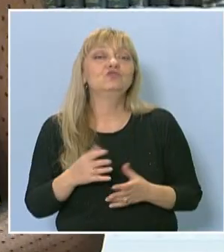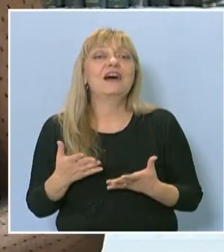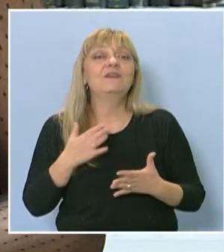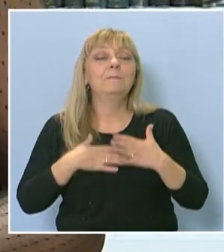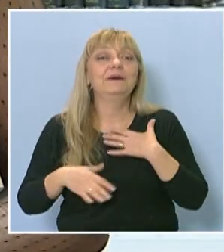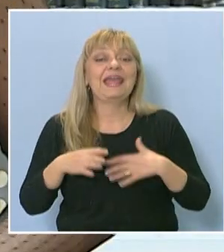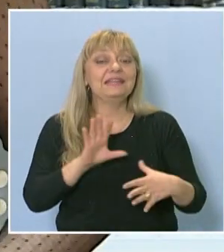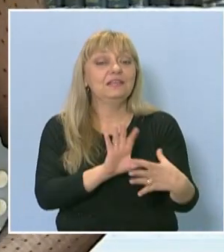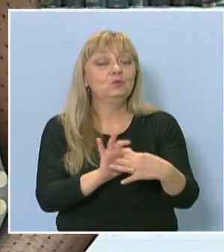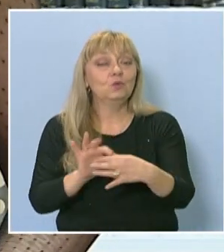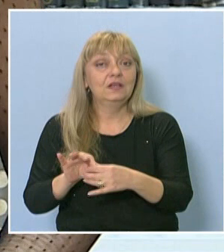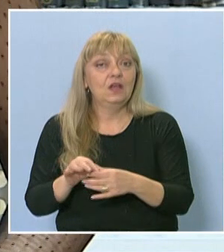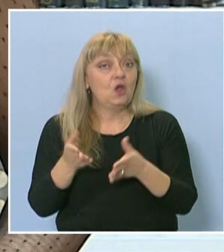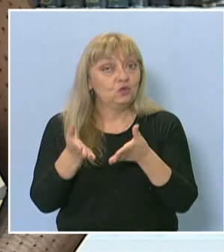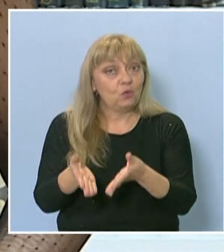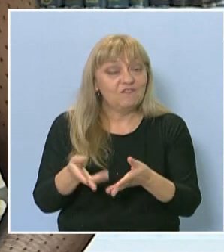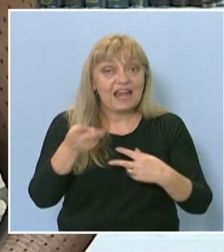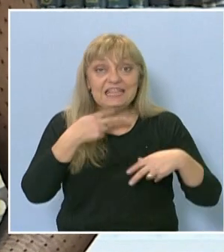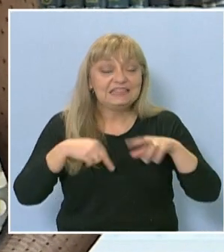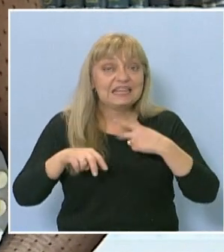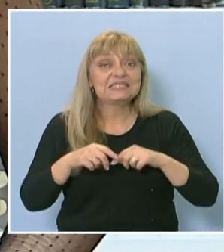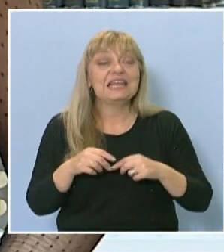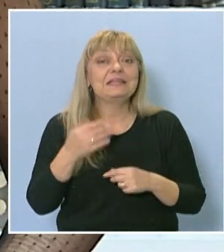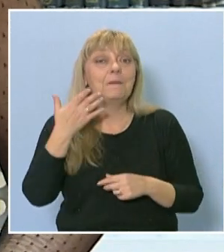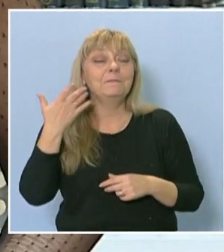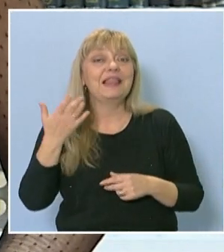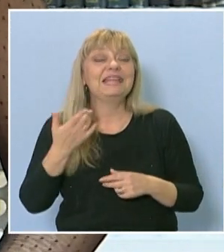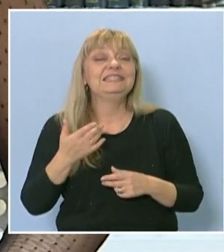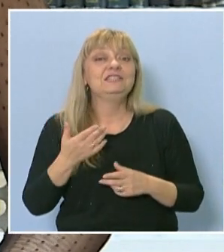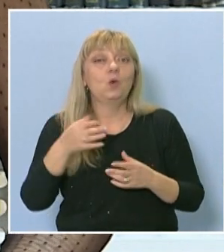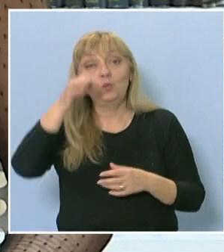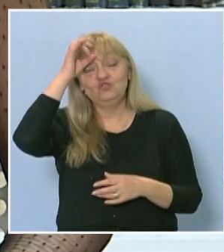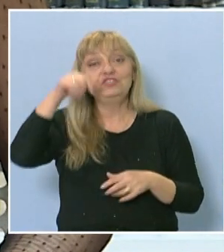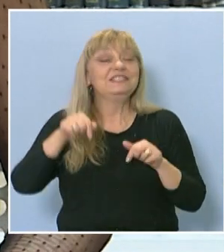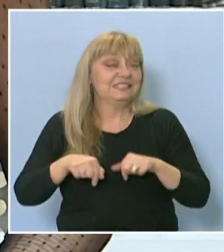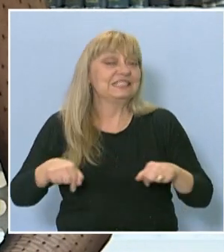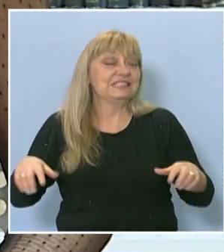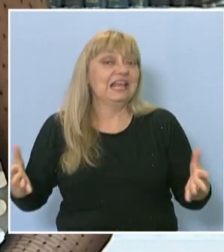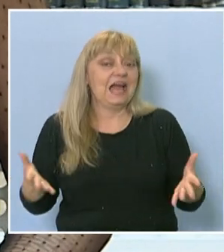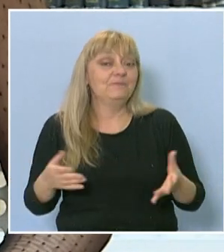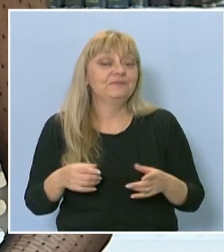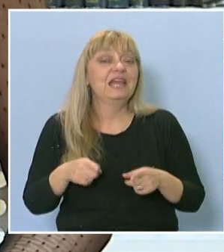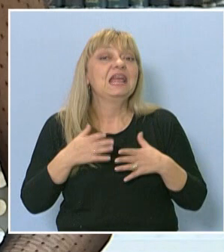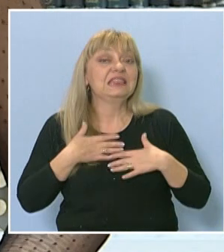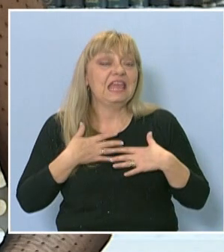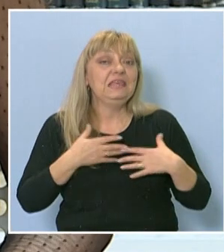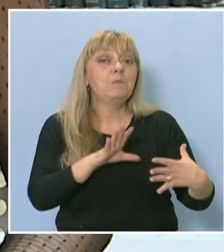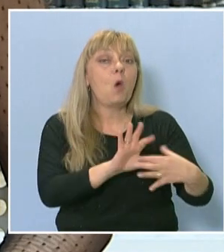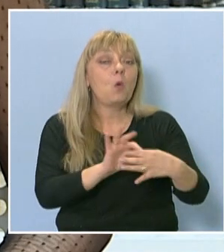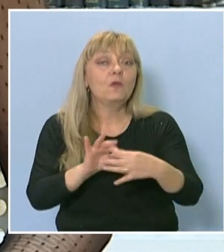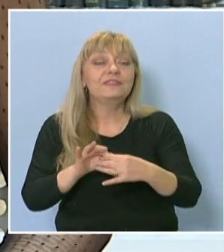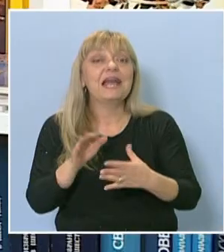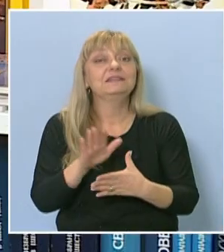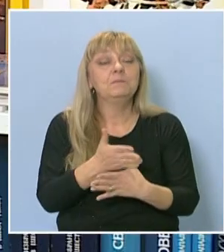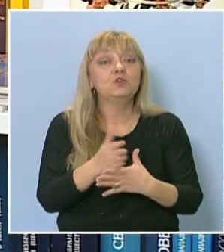контакт. Това ли търсят съвременните младежи сега, според вас? Именно да има такъв контакт между учители